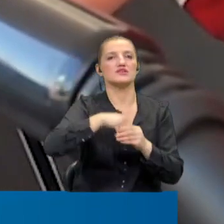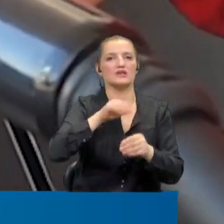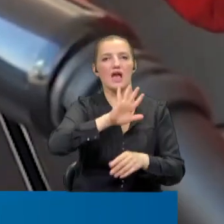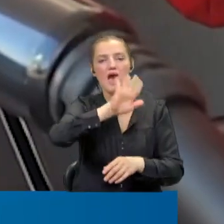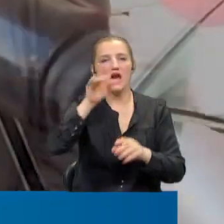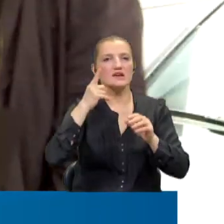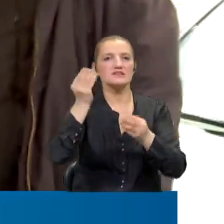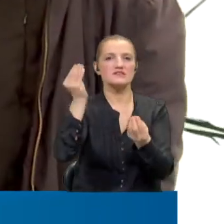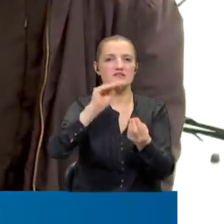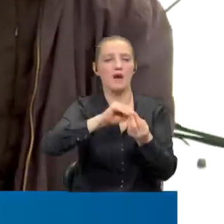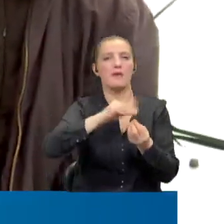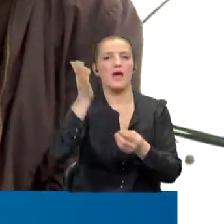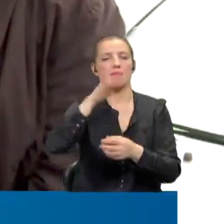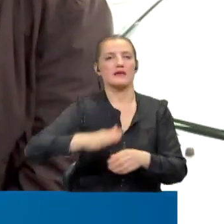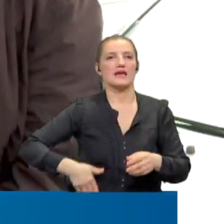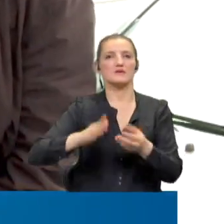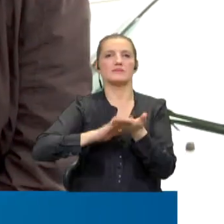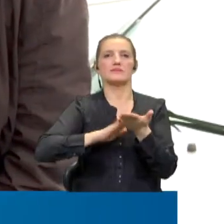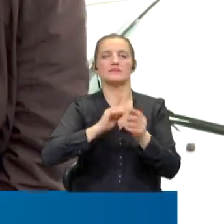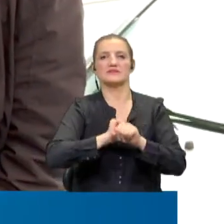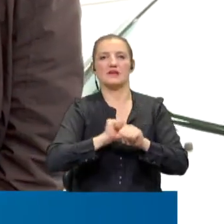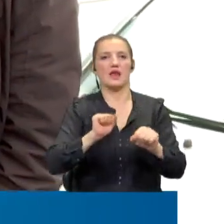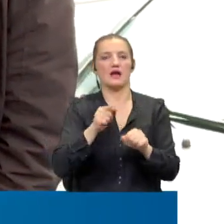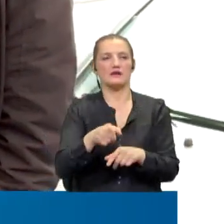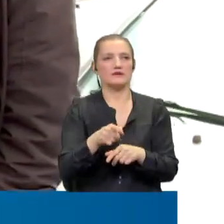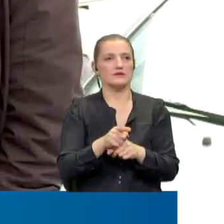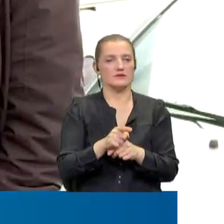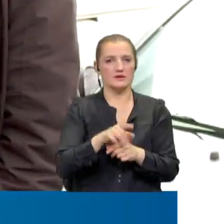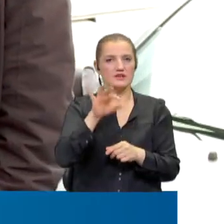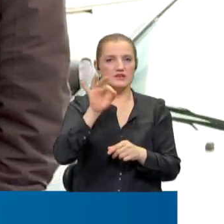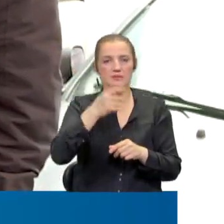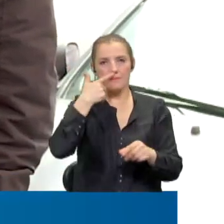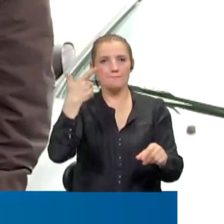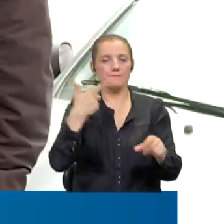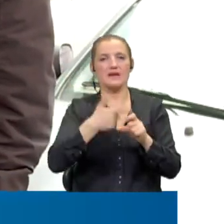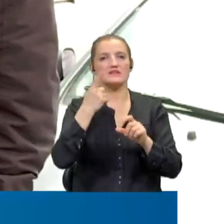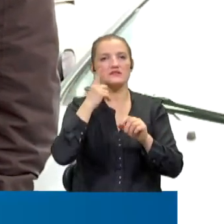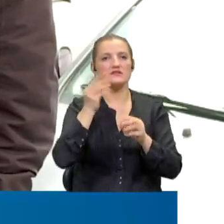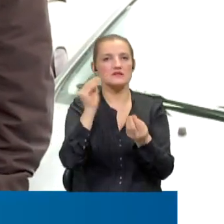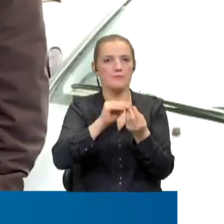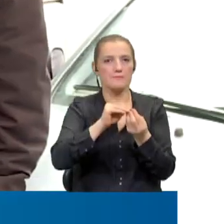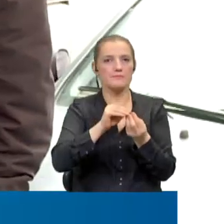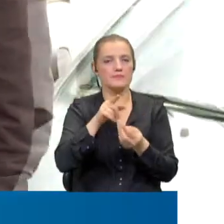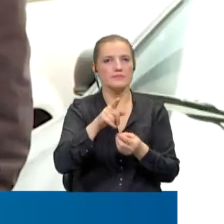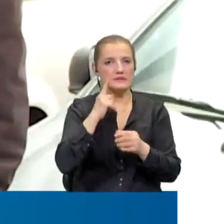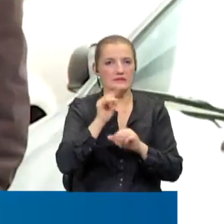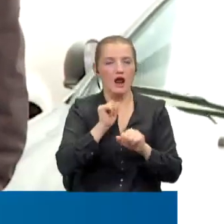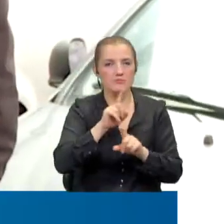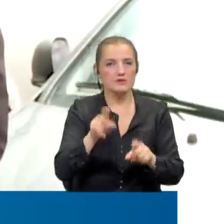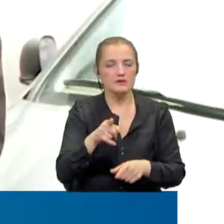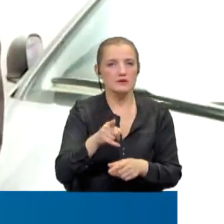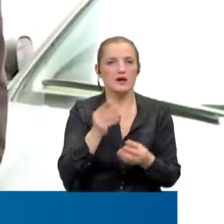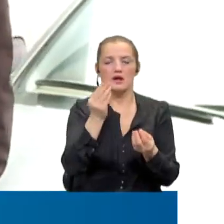doğudan cebe yazıyor 85 Orası şimdi akaryakıt lan mı sizi de etmiyor biz her şey etkili abla